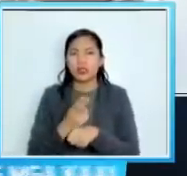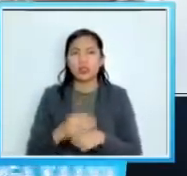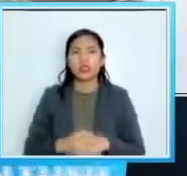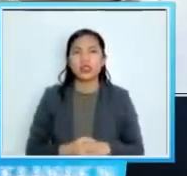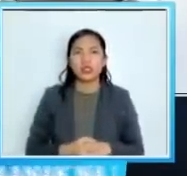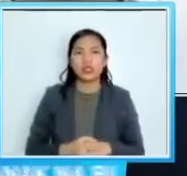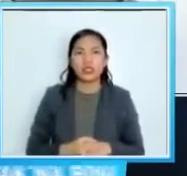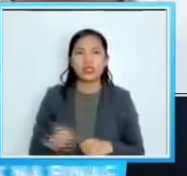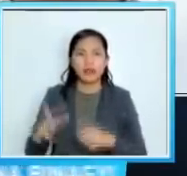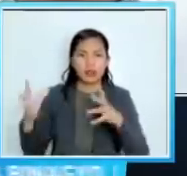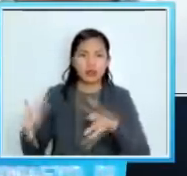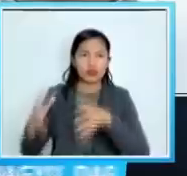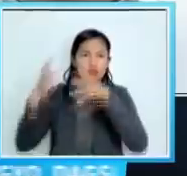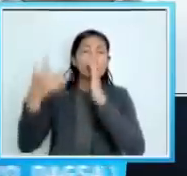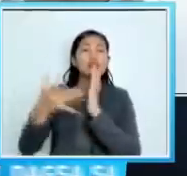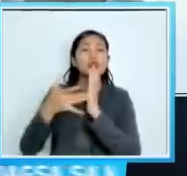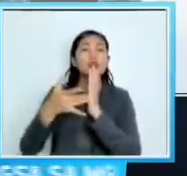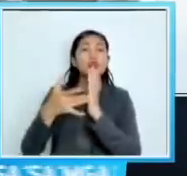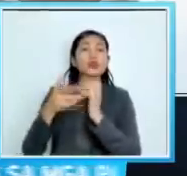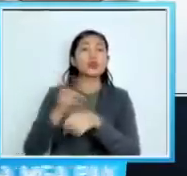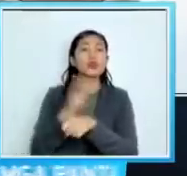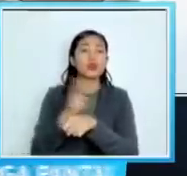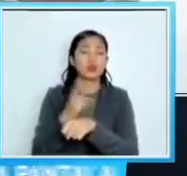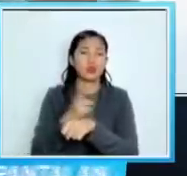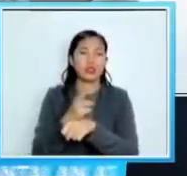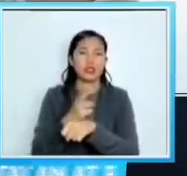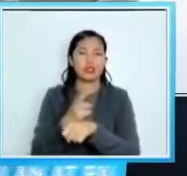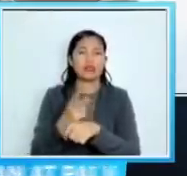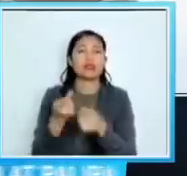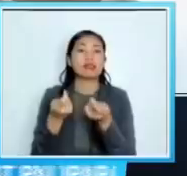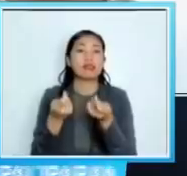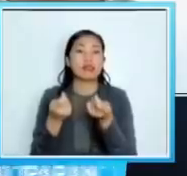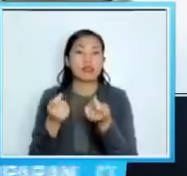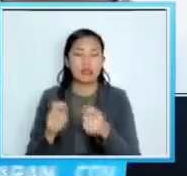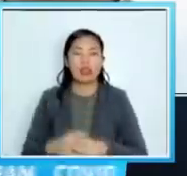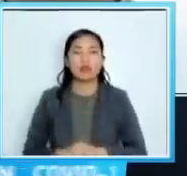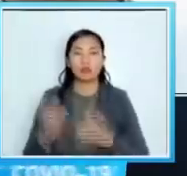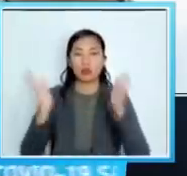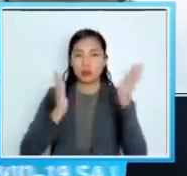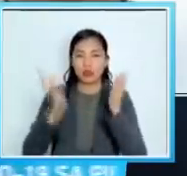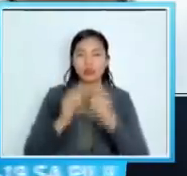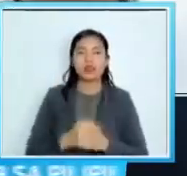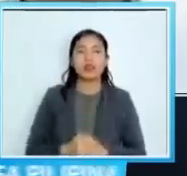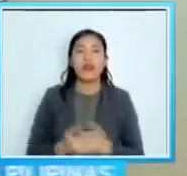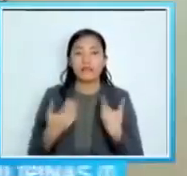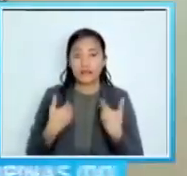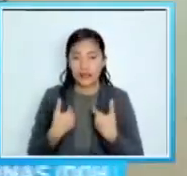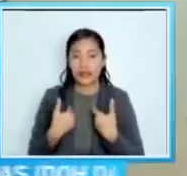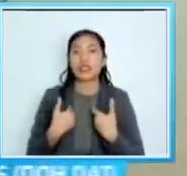station para pwede sila doon mag-aggregate, congregate sa mga lugar na yan. Makakapag-text, makakapag-tawag